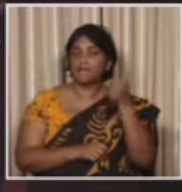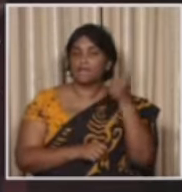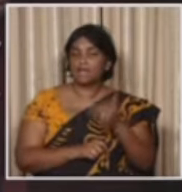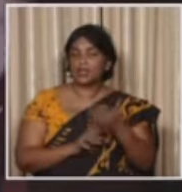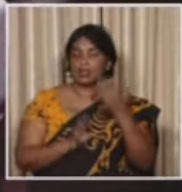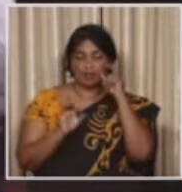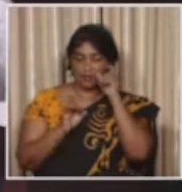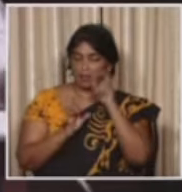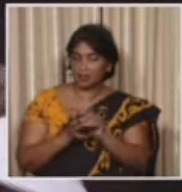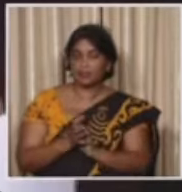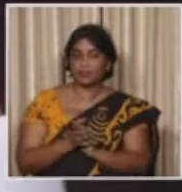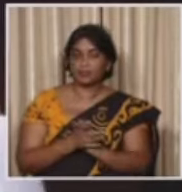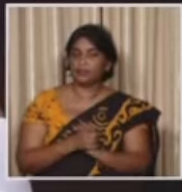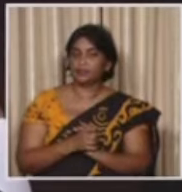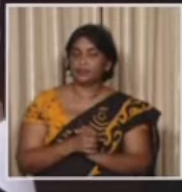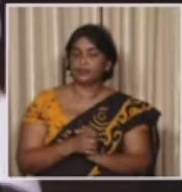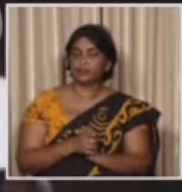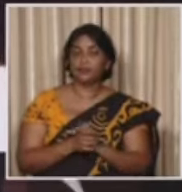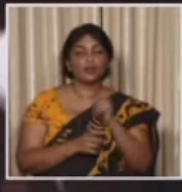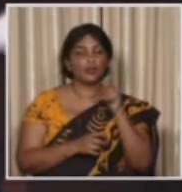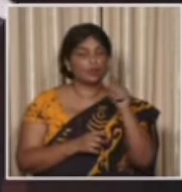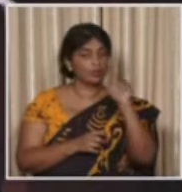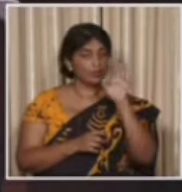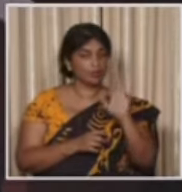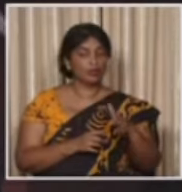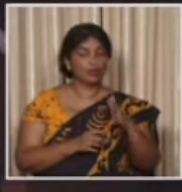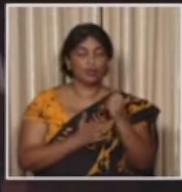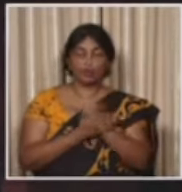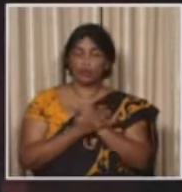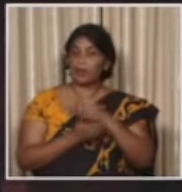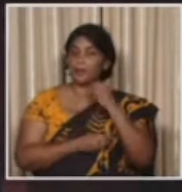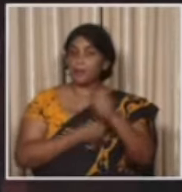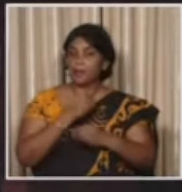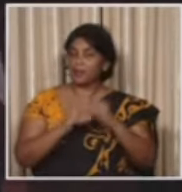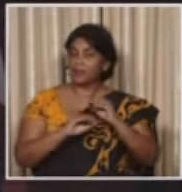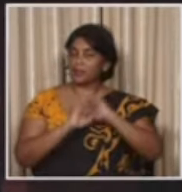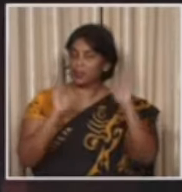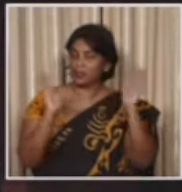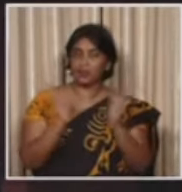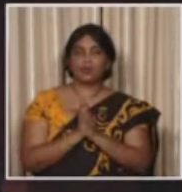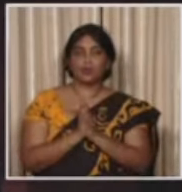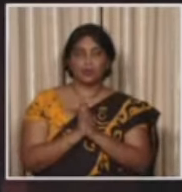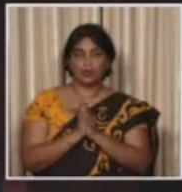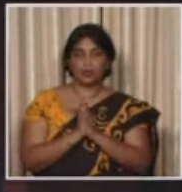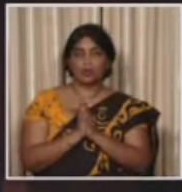වැදගත්කම. ඔවුන් තමයි මුළු ව්‍යවසායකින්ගෙන්